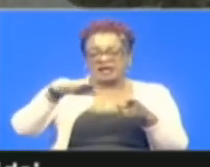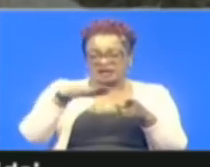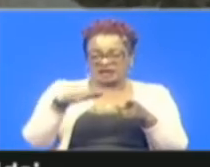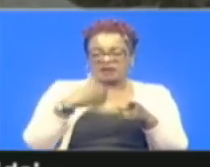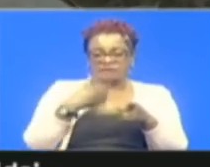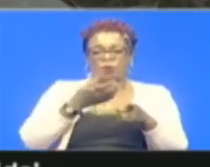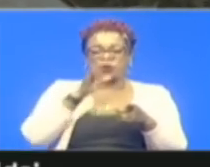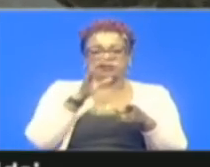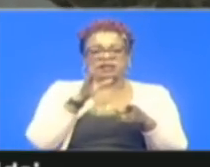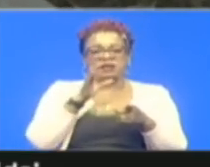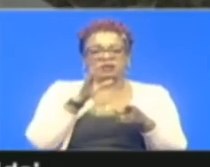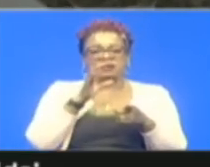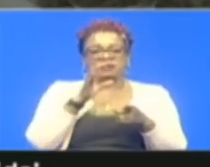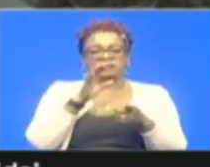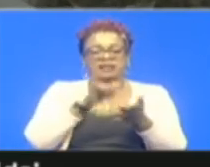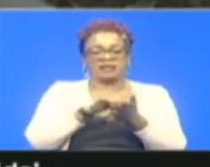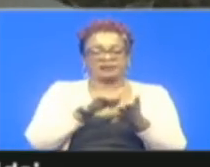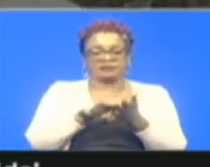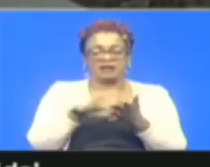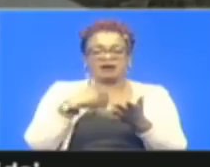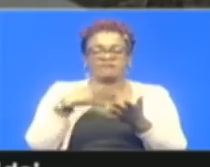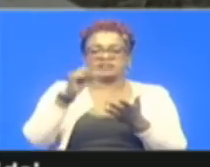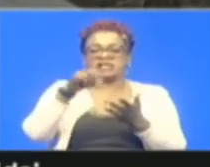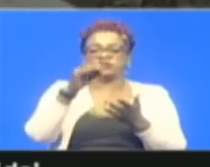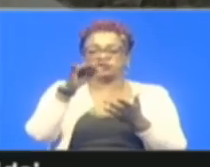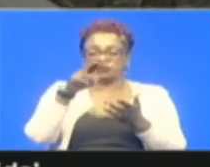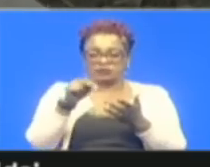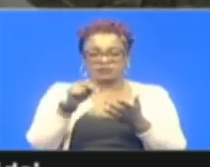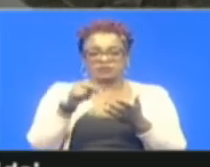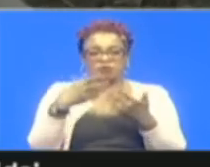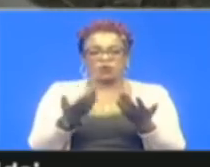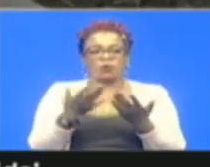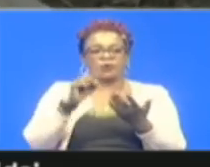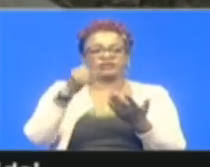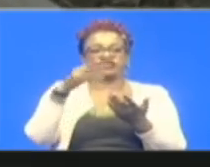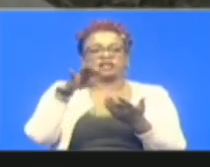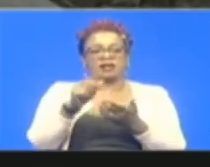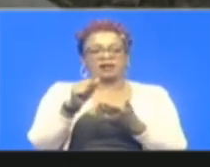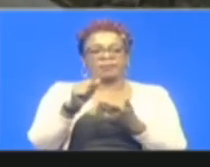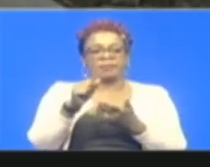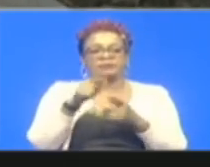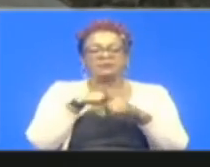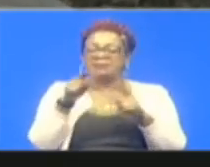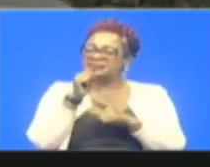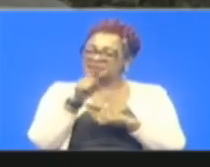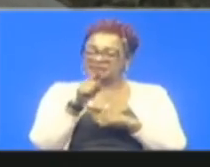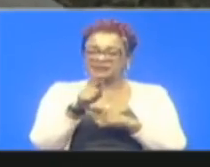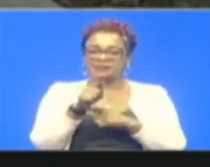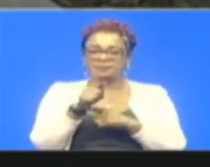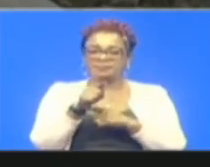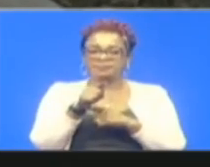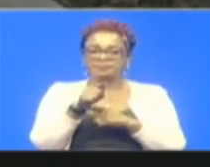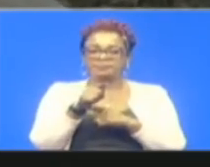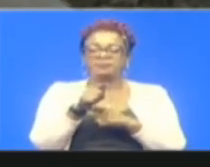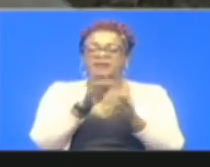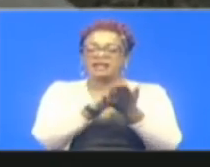na Lamu sand dunes, ama tunasema shela sand dunes. Hizo sand dunes ndio zimehifadhiwa,